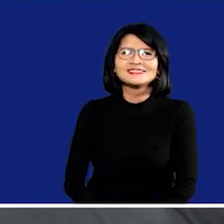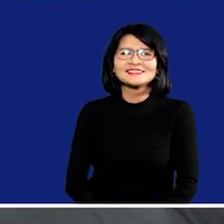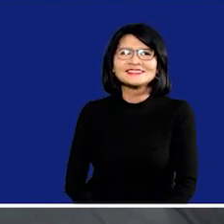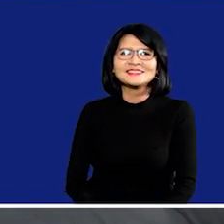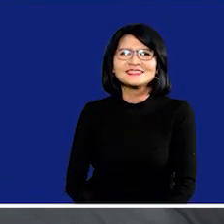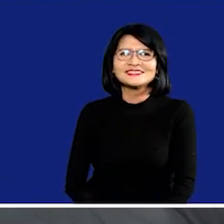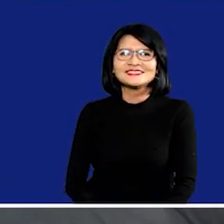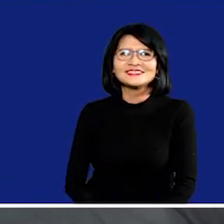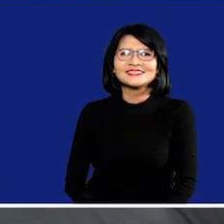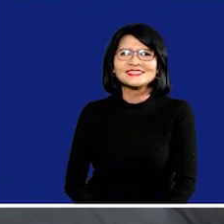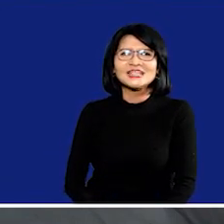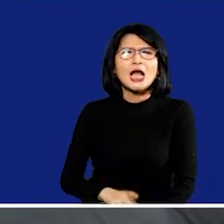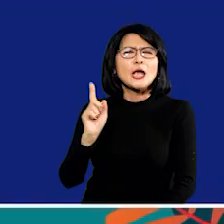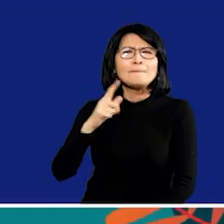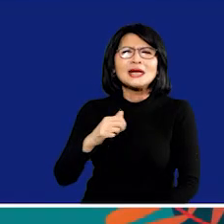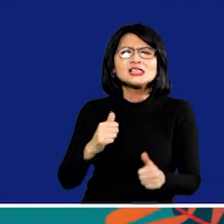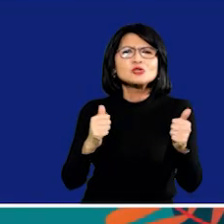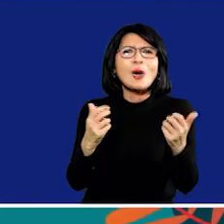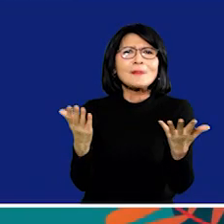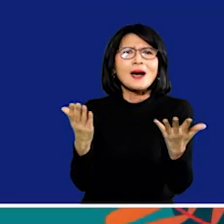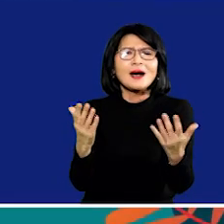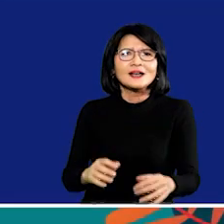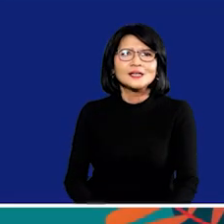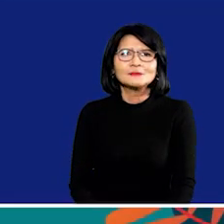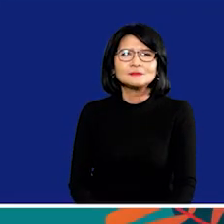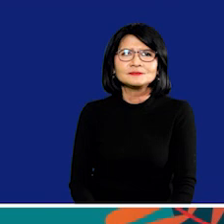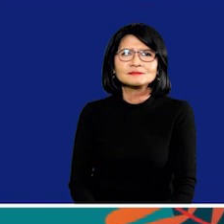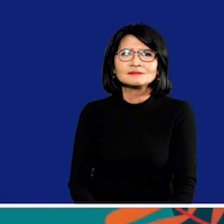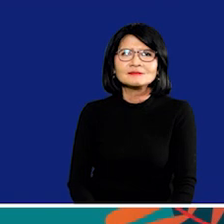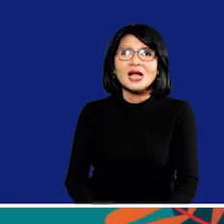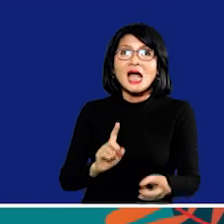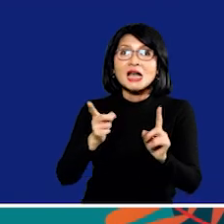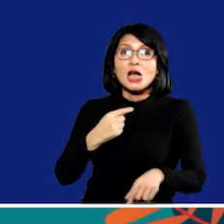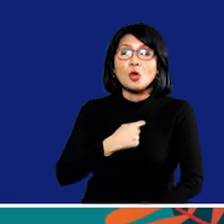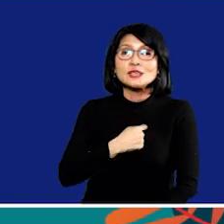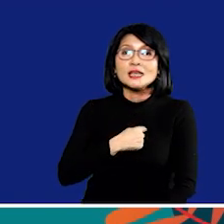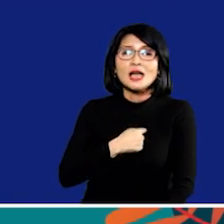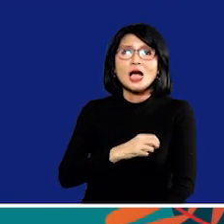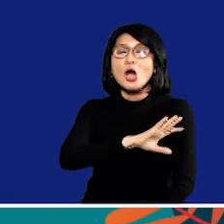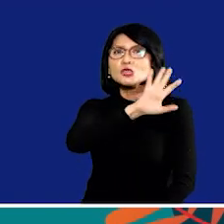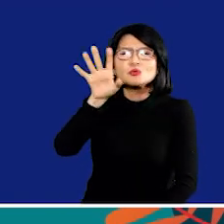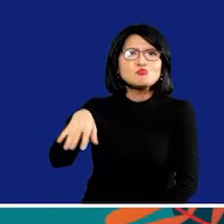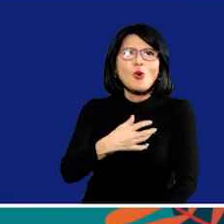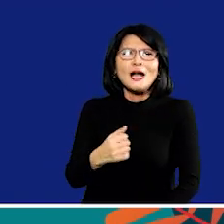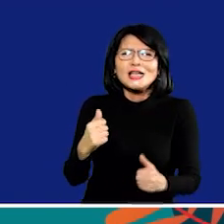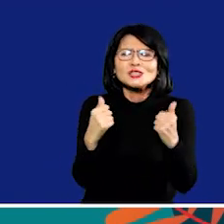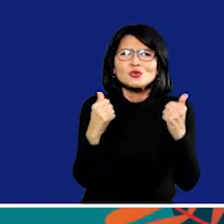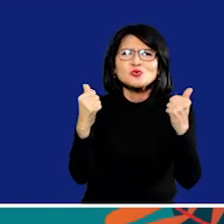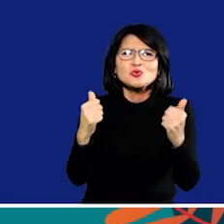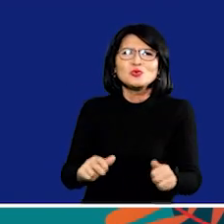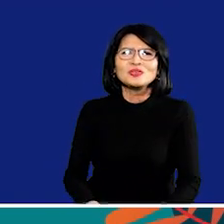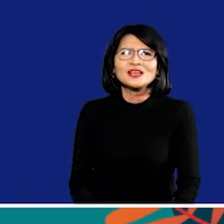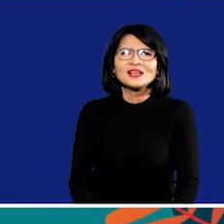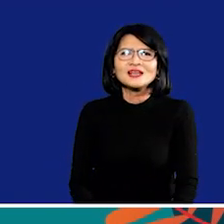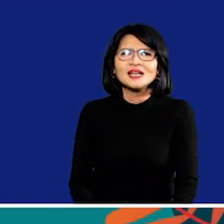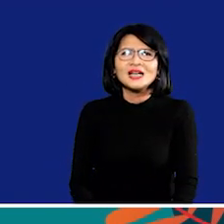kayaknya. Oke, kalau Rido, mana yang paling seru, Rido? Kalau dari saya sendiri sih, semuanya seru, Pak. Tentu